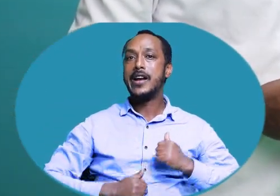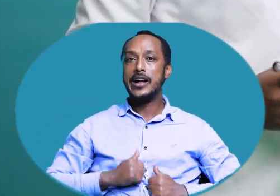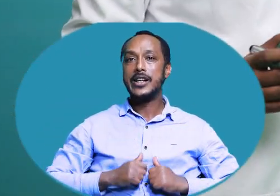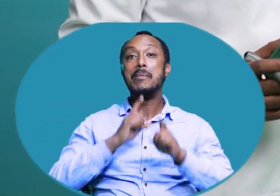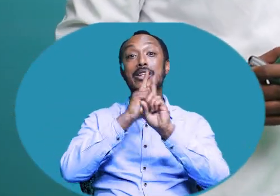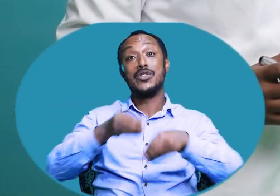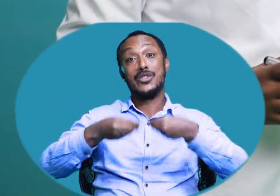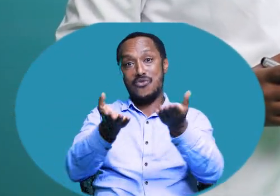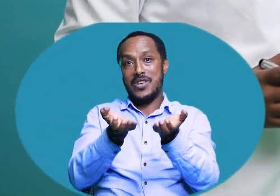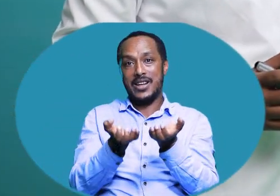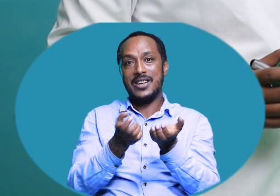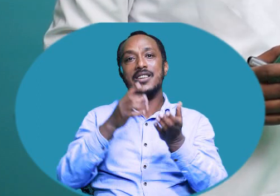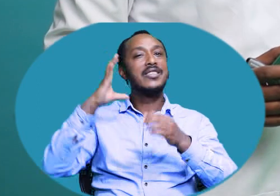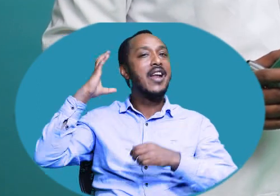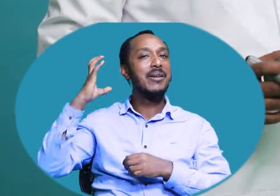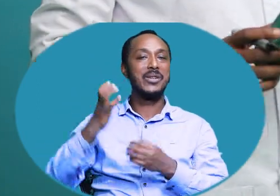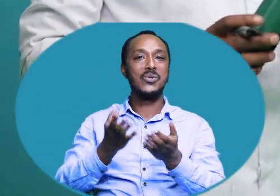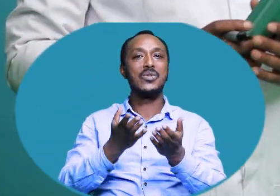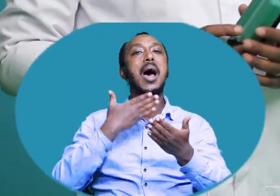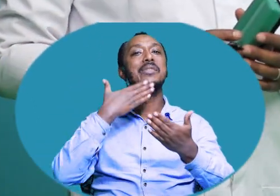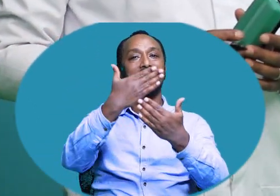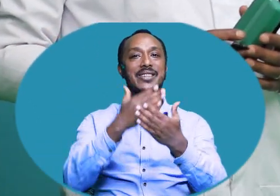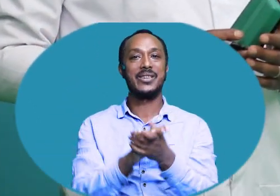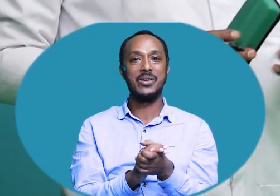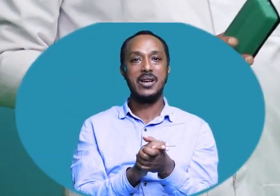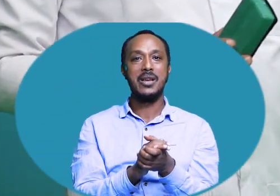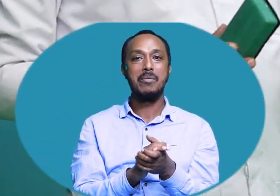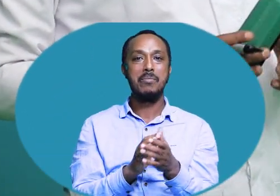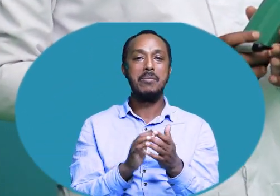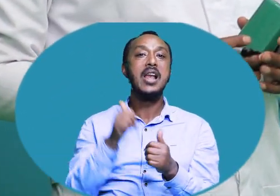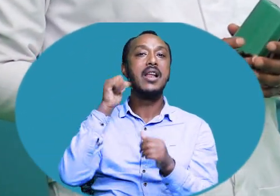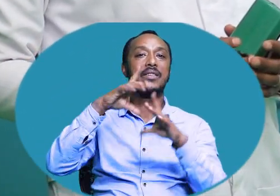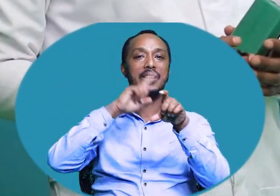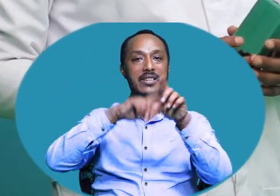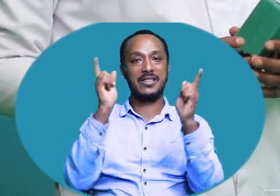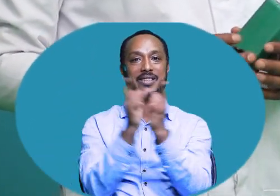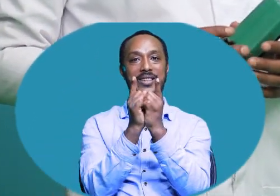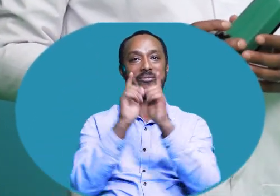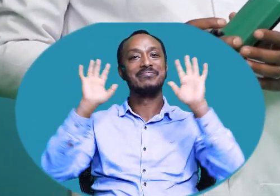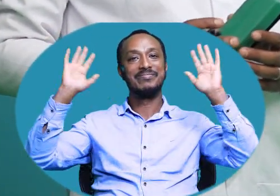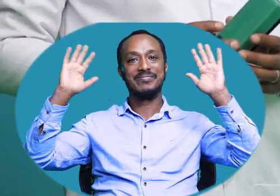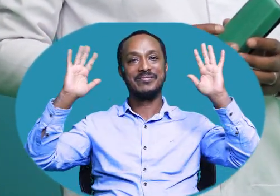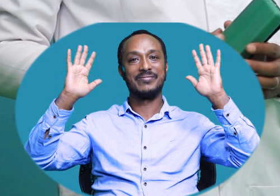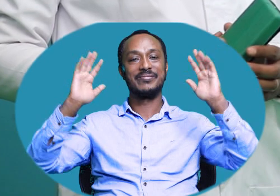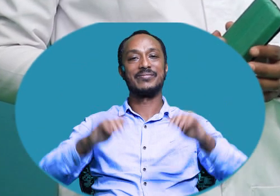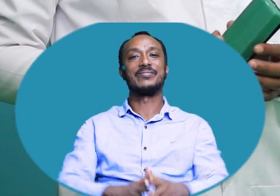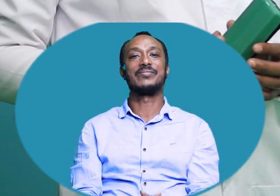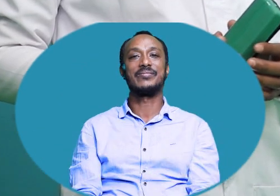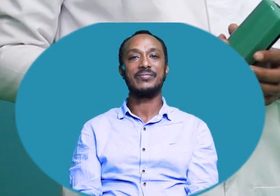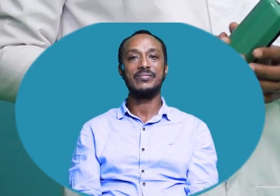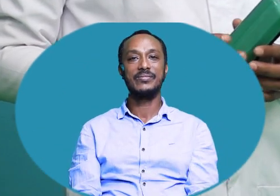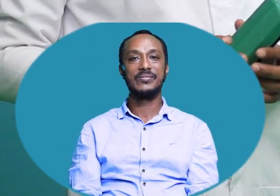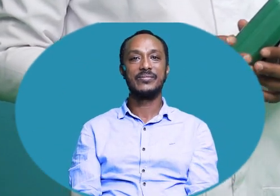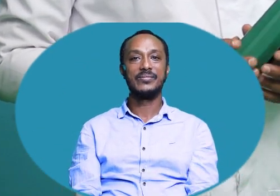ትንሽ ጠንከር ያሉም ጥያቄዎች ይኖራሉ። እነዚህ ሞክሩ። ከታች ባለው ድረ-ገጽ መልሶቻችሁን